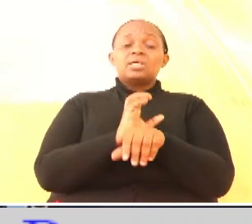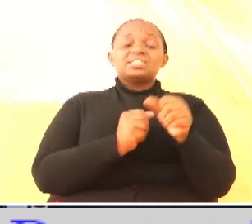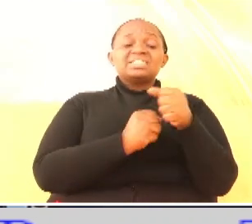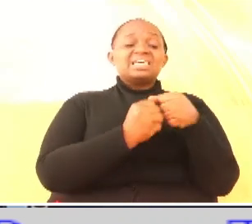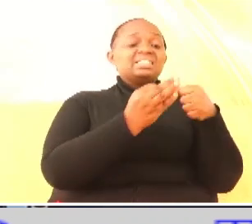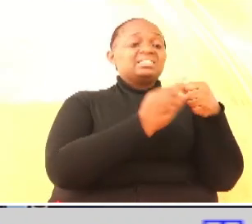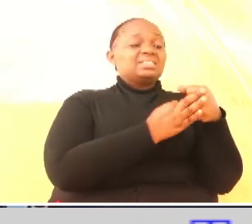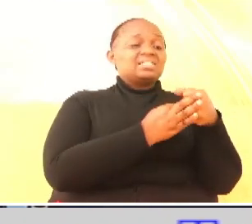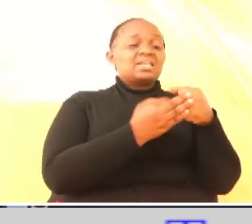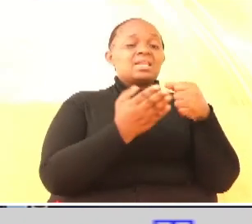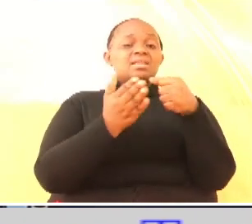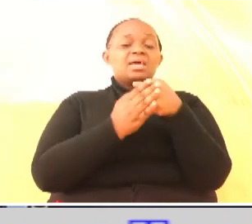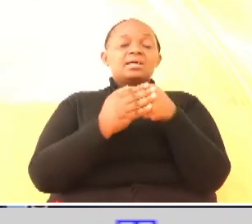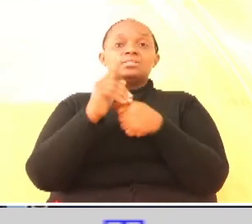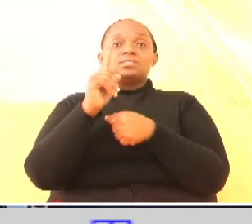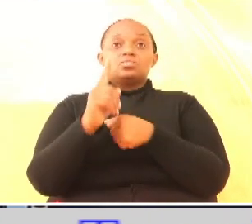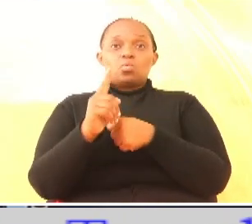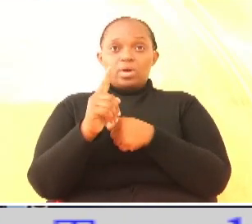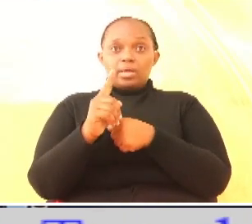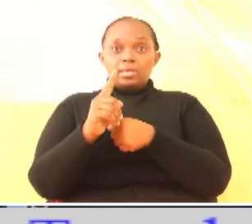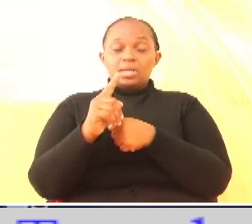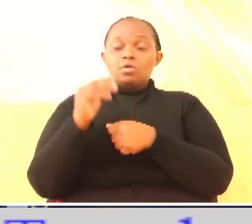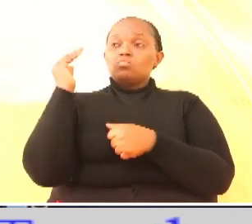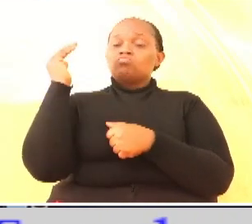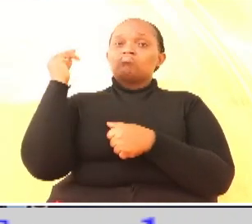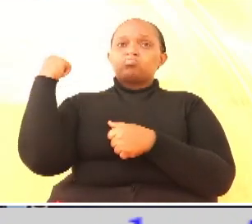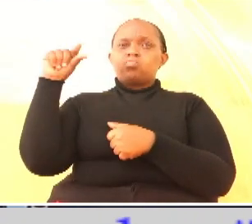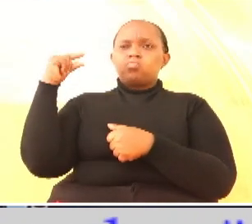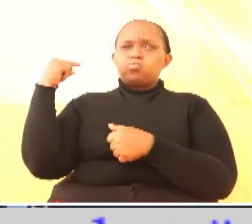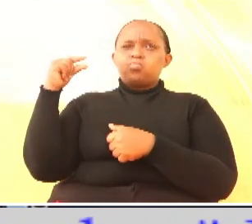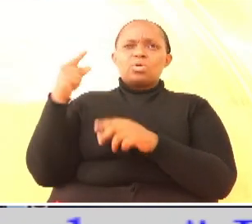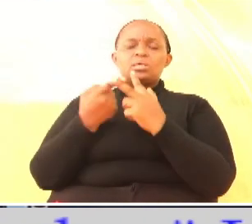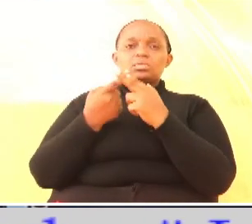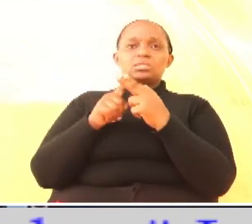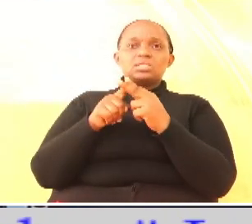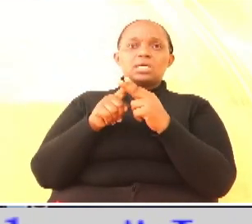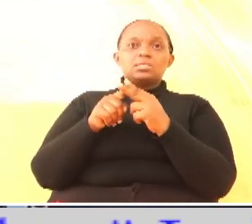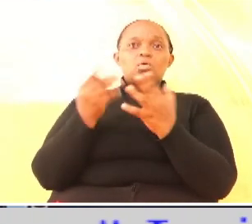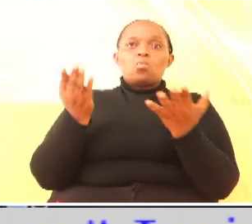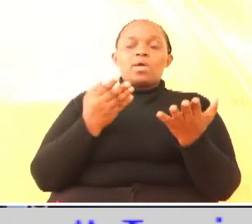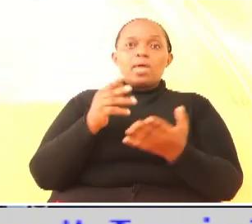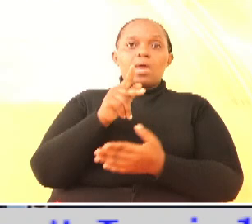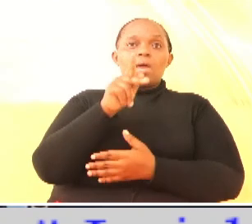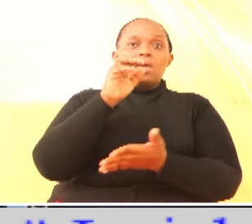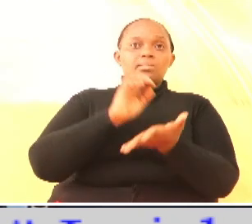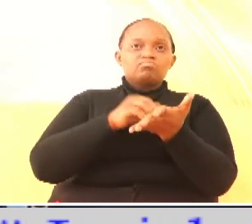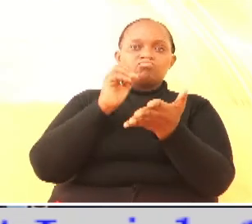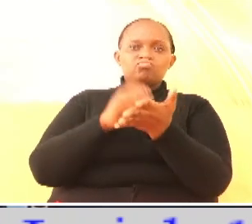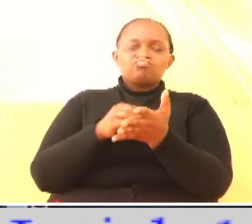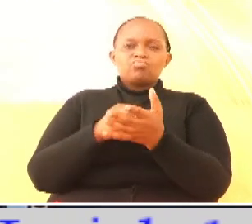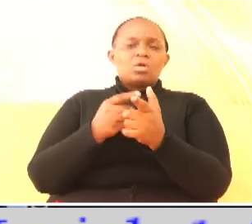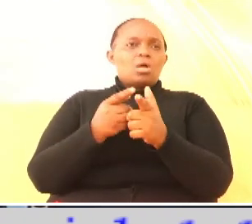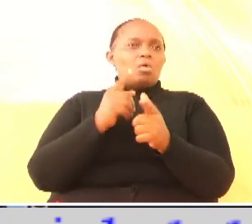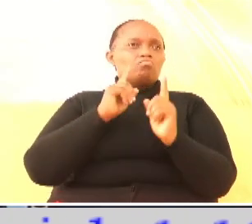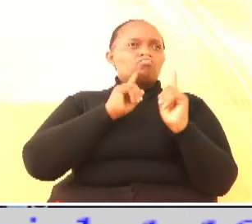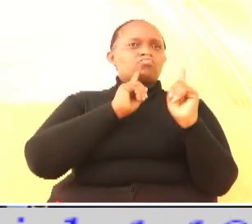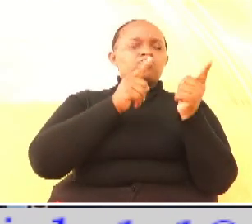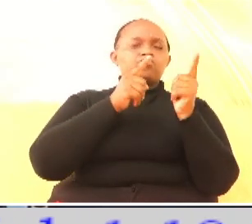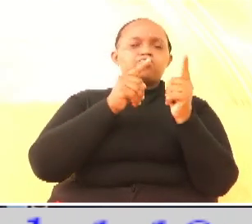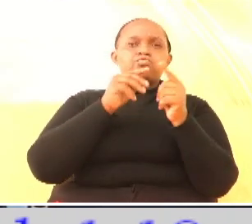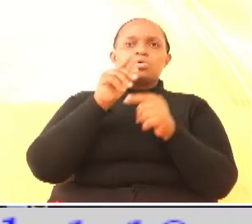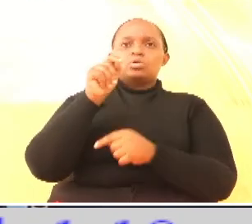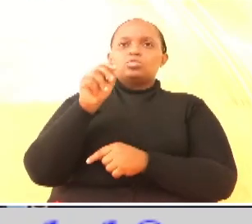1891, wakati injili ilianza kule Kibwezi na ikateremuka huku, ikaingia Thogoto, ikaenda Tumotomo, ikaenda Chogoria, ikaingia